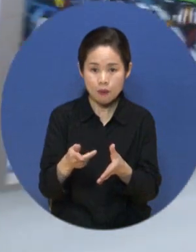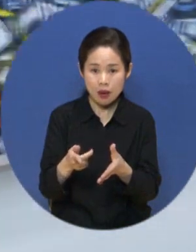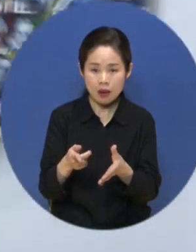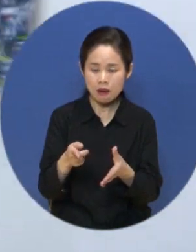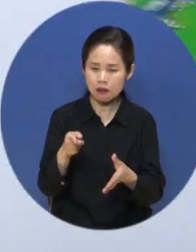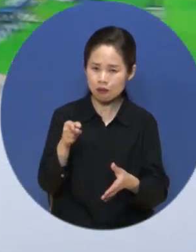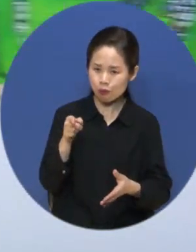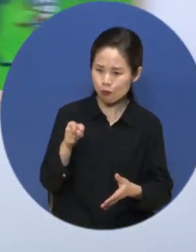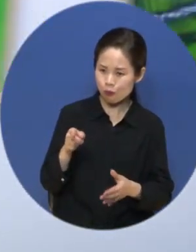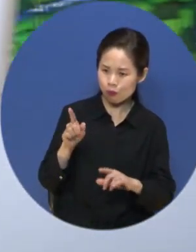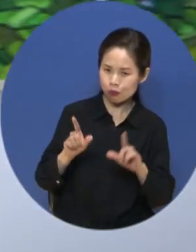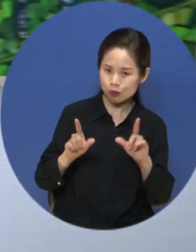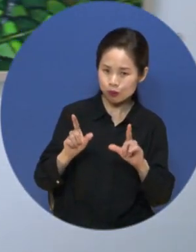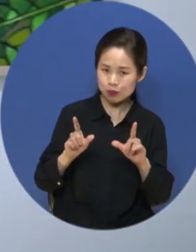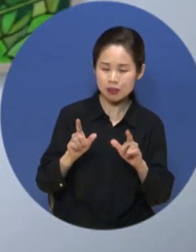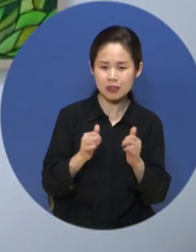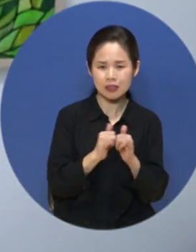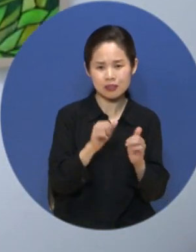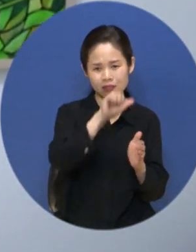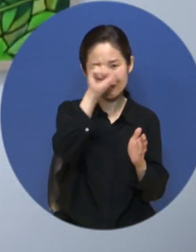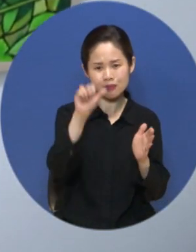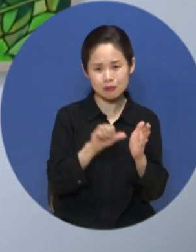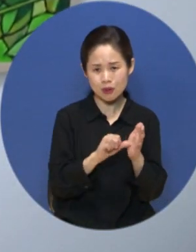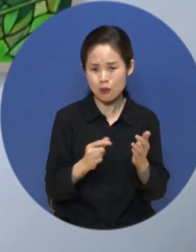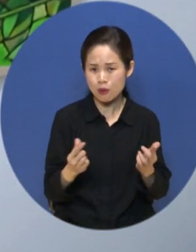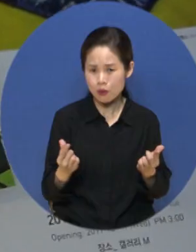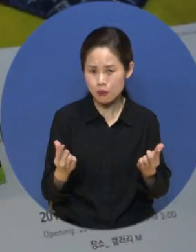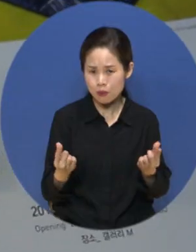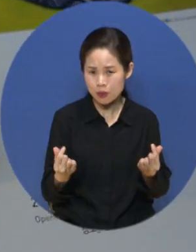않아 소재로 선택했다는 재호 씨.